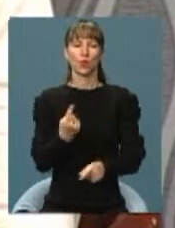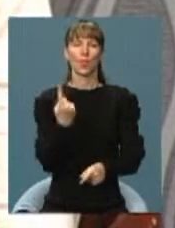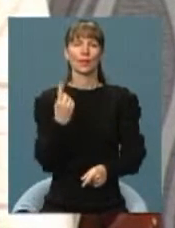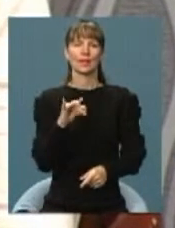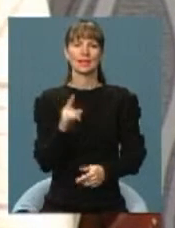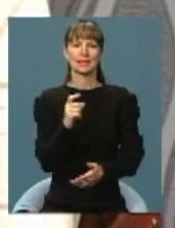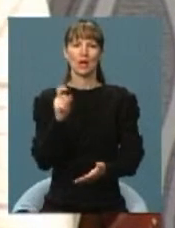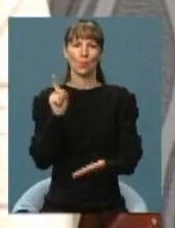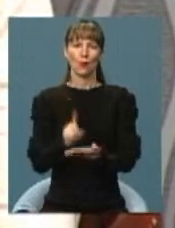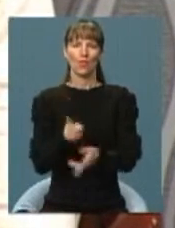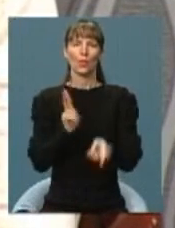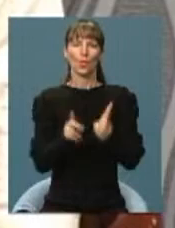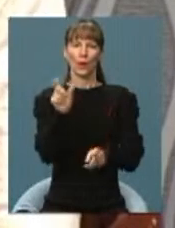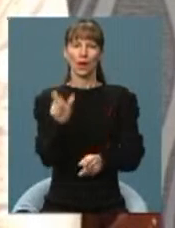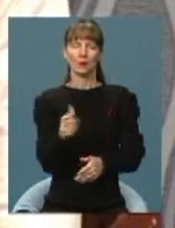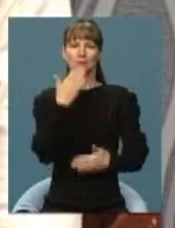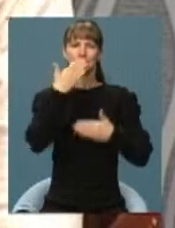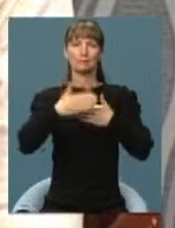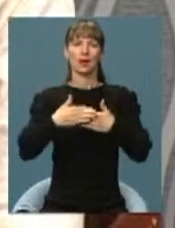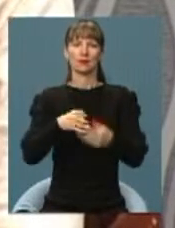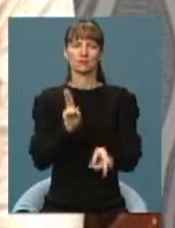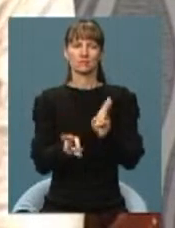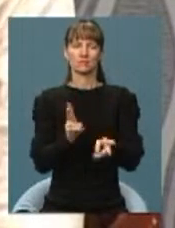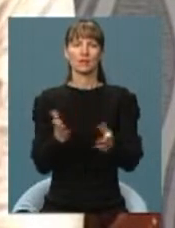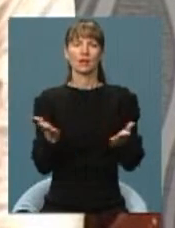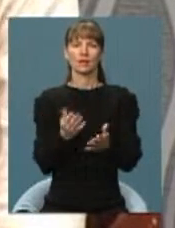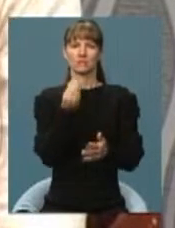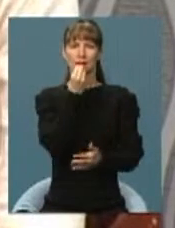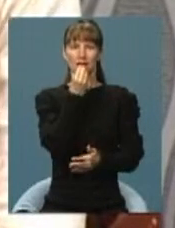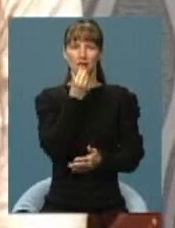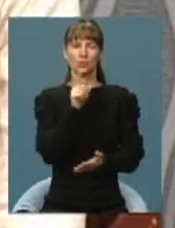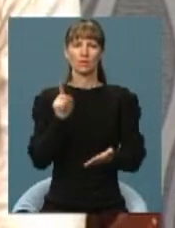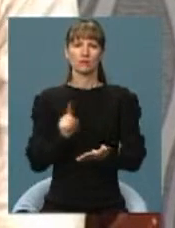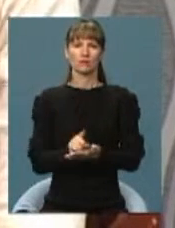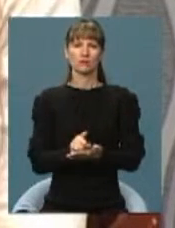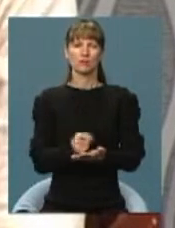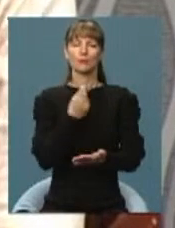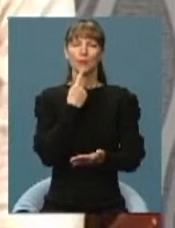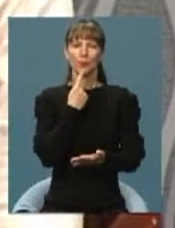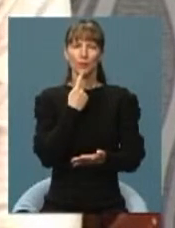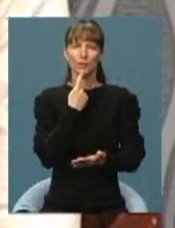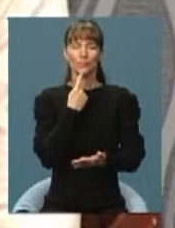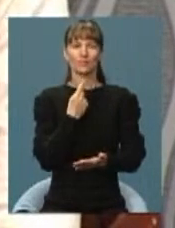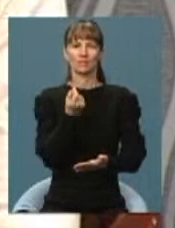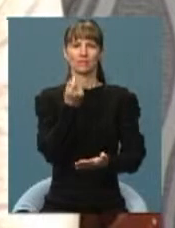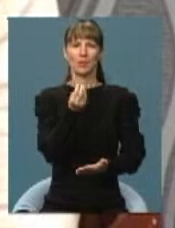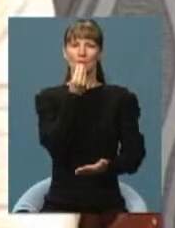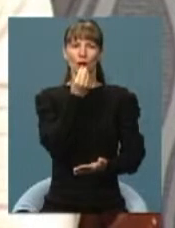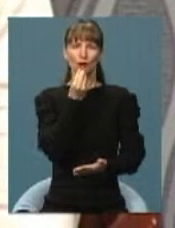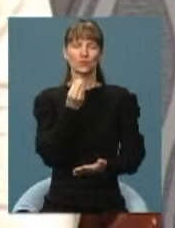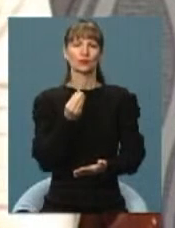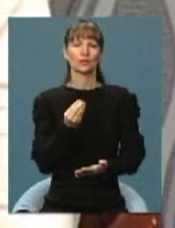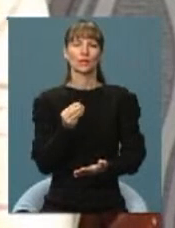із обов'язків кухаря перед приготуванням якоїсь певної страви, вони зобов'язані її спробувати, тобто скуштувати, ну